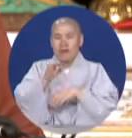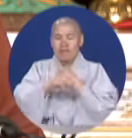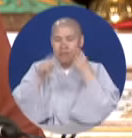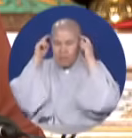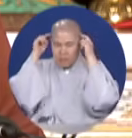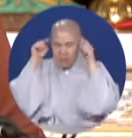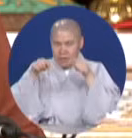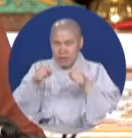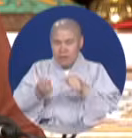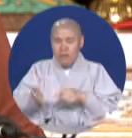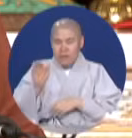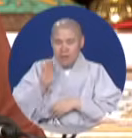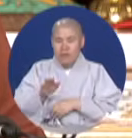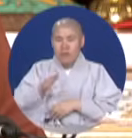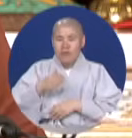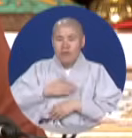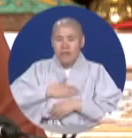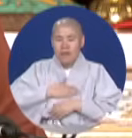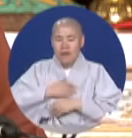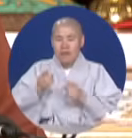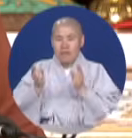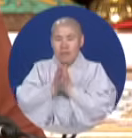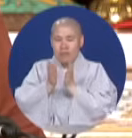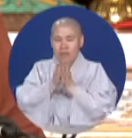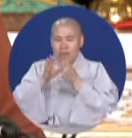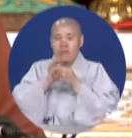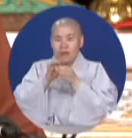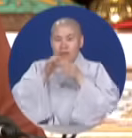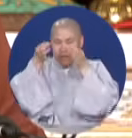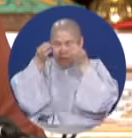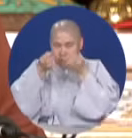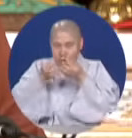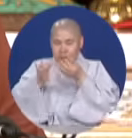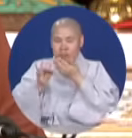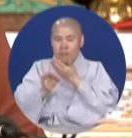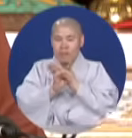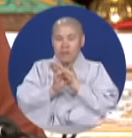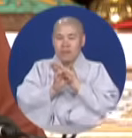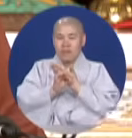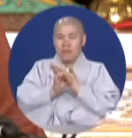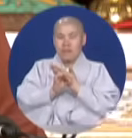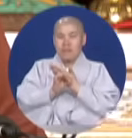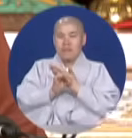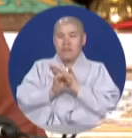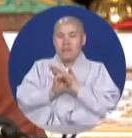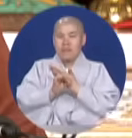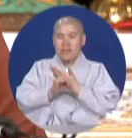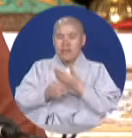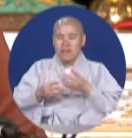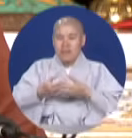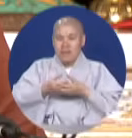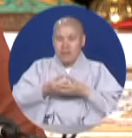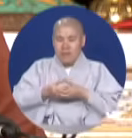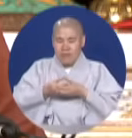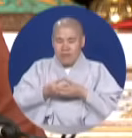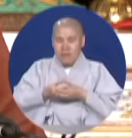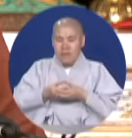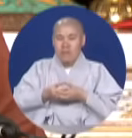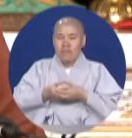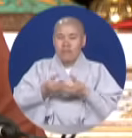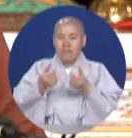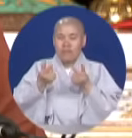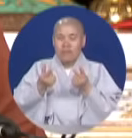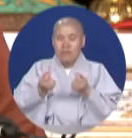나를 보면 그게 경을 통해서 나를 보는 거죠. 또 좌선도 마찬가지예요.